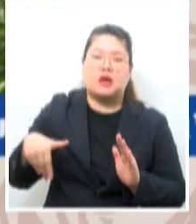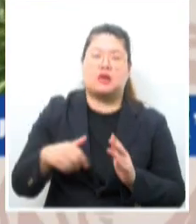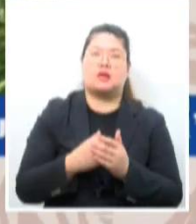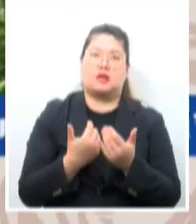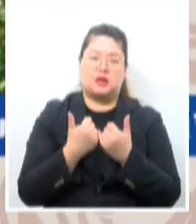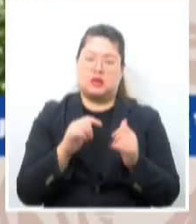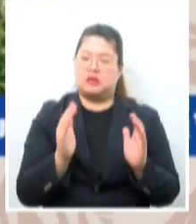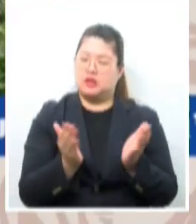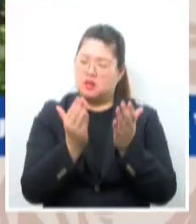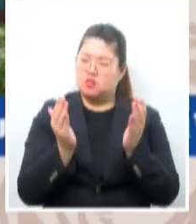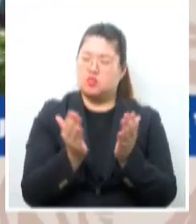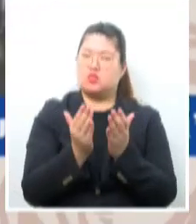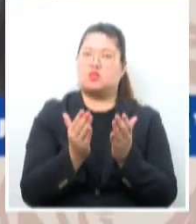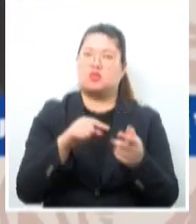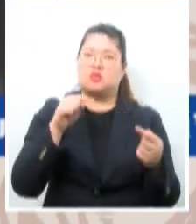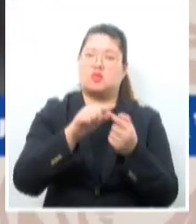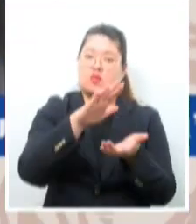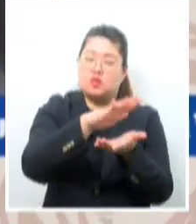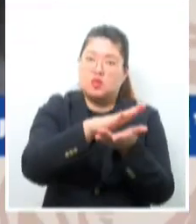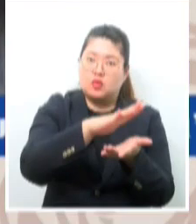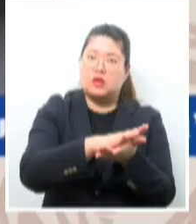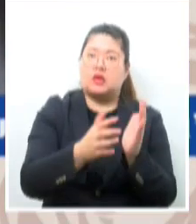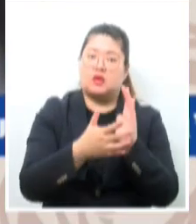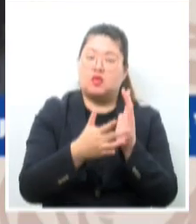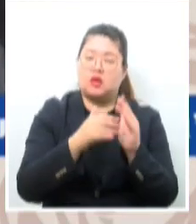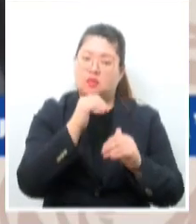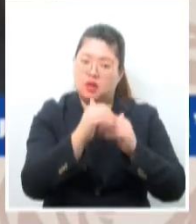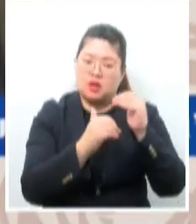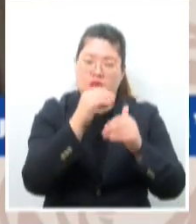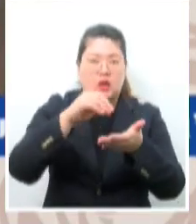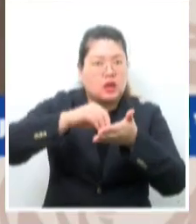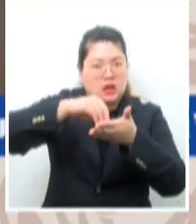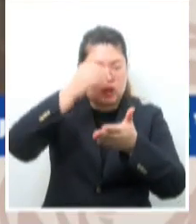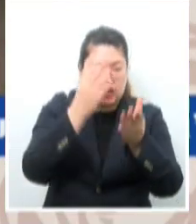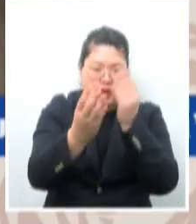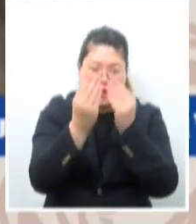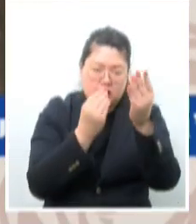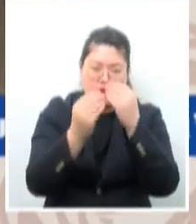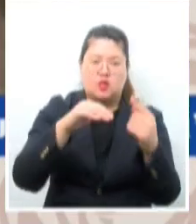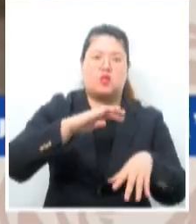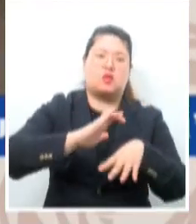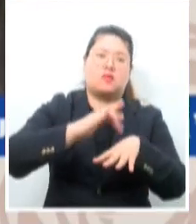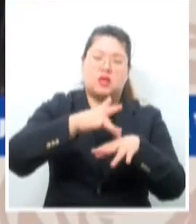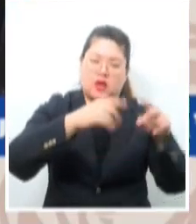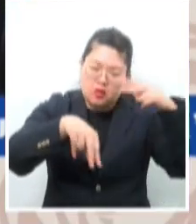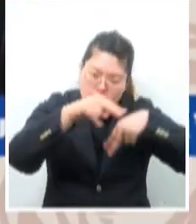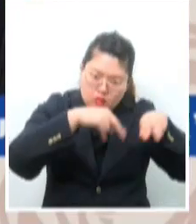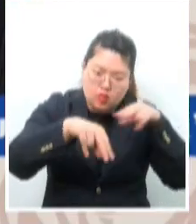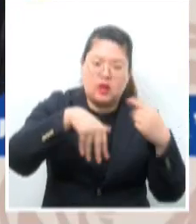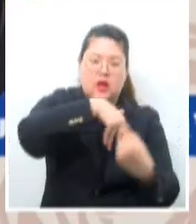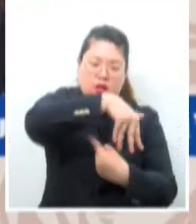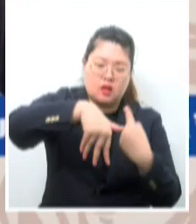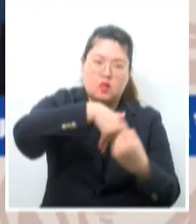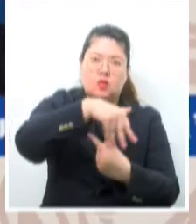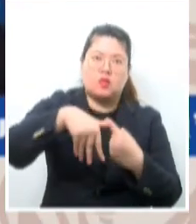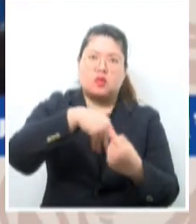ริมสนับสนุนโรงเรียนในการพัฒนานวัตกรรมในการจัดการเรียนรู้เพื่ออนุรักษ์ทรัพยากรธรรมชาติและสิ่งแวดล้อมตามการจัด